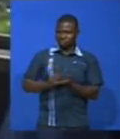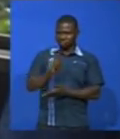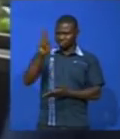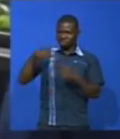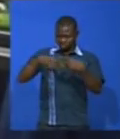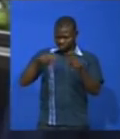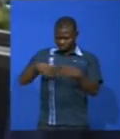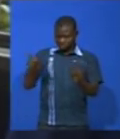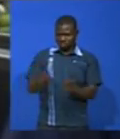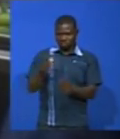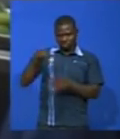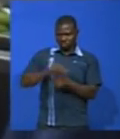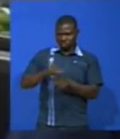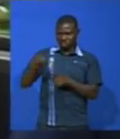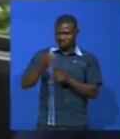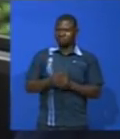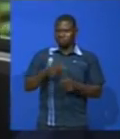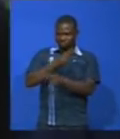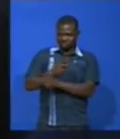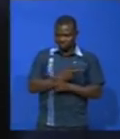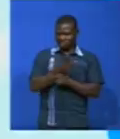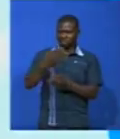et d'exportation de mangue.